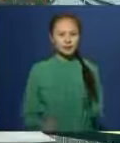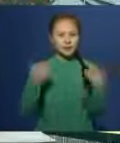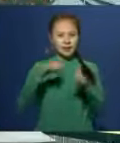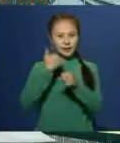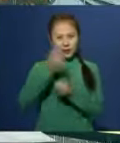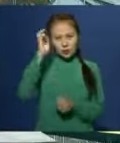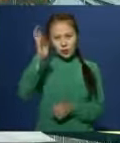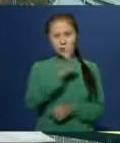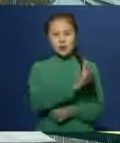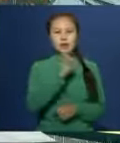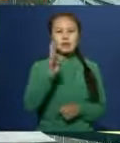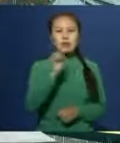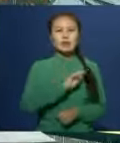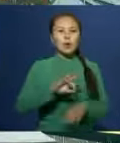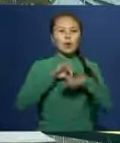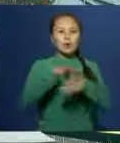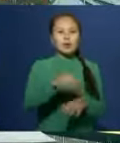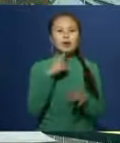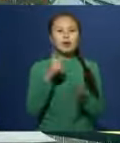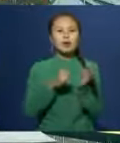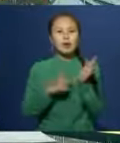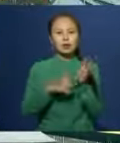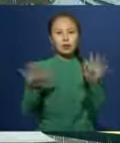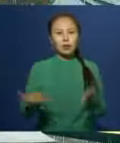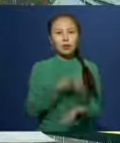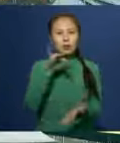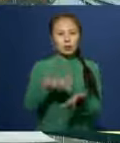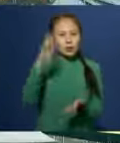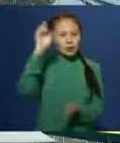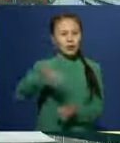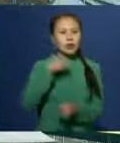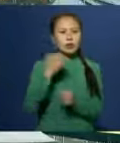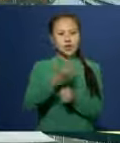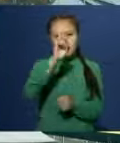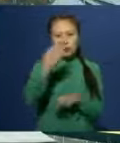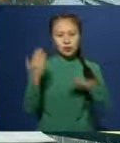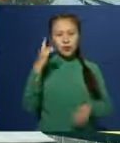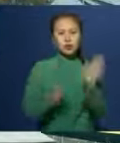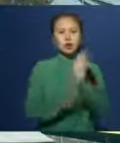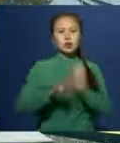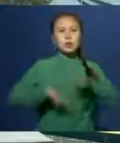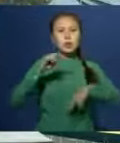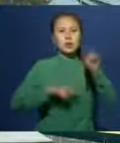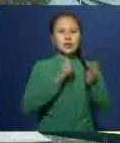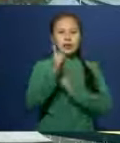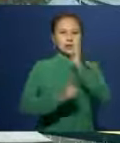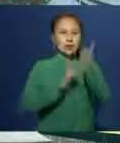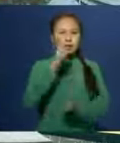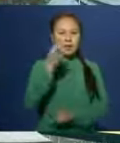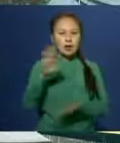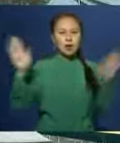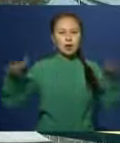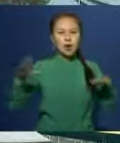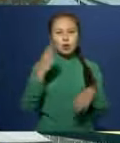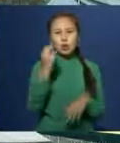Бүгін елбасы Нұрсұлтан Назарбаев жұмыс сапармен Қарағанды облысына барды. Мемлекет басшысы осыдан 2 жыл бұрын құрылысы басталған Жезқазған бейнеу мен